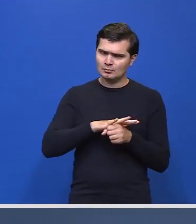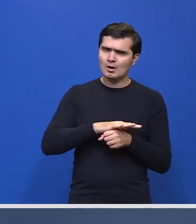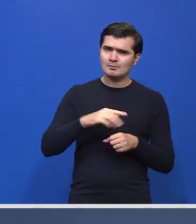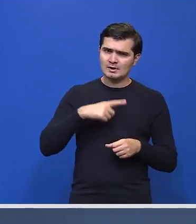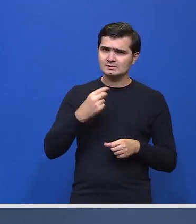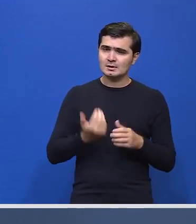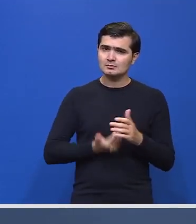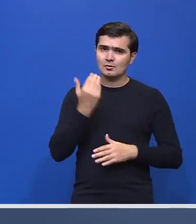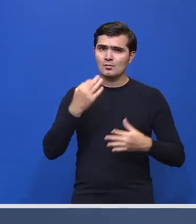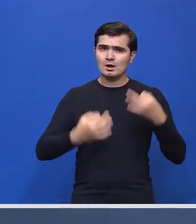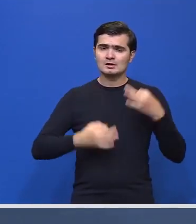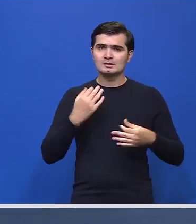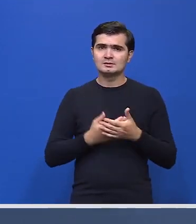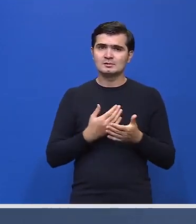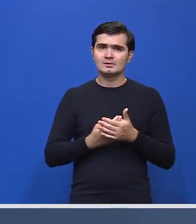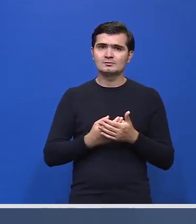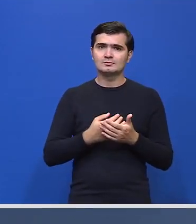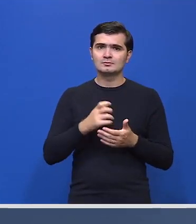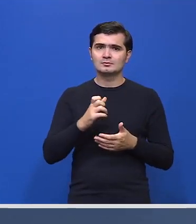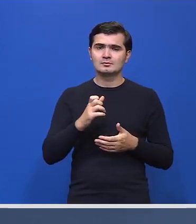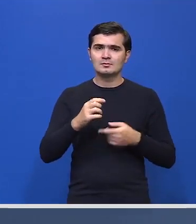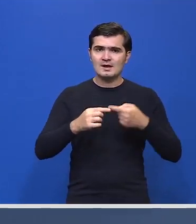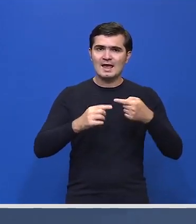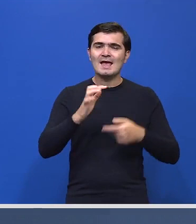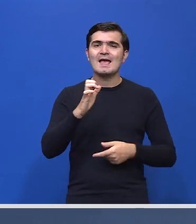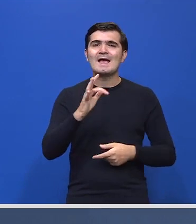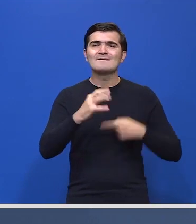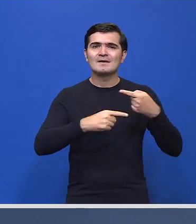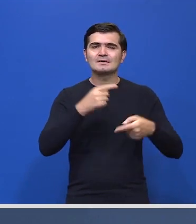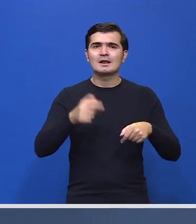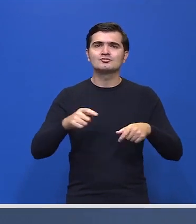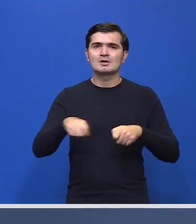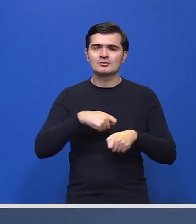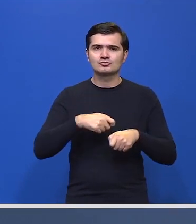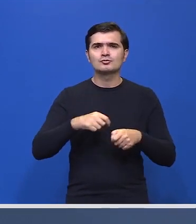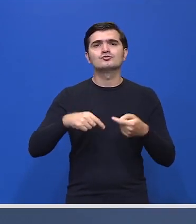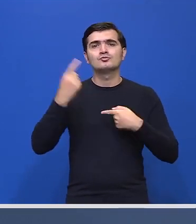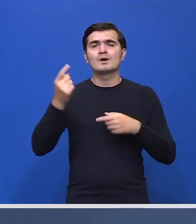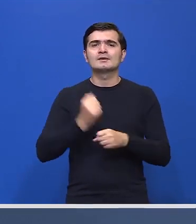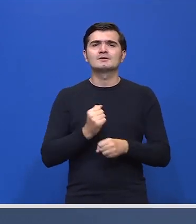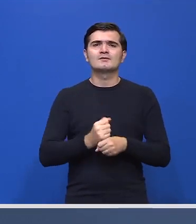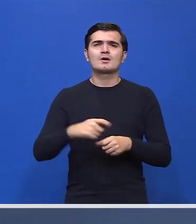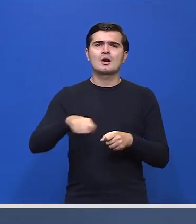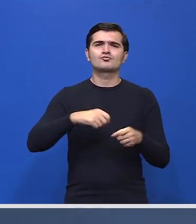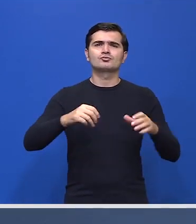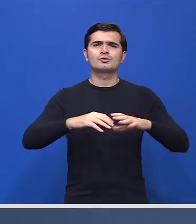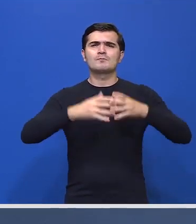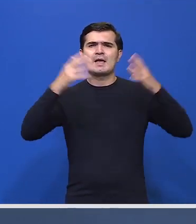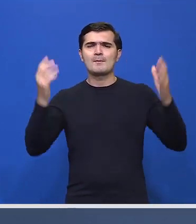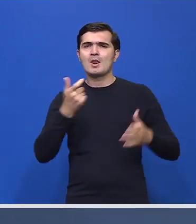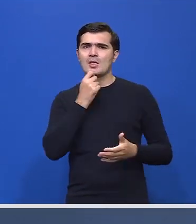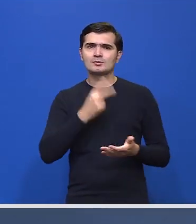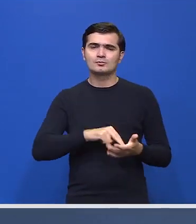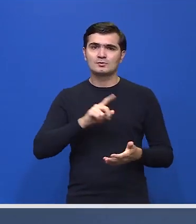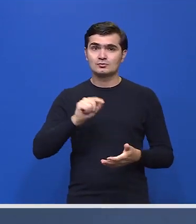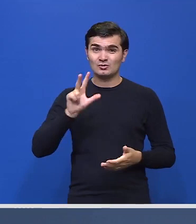analiză pe efectele actualelor ajustări, o analiză care să conducă la ajustări radicale sau mai ample în